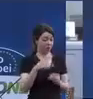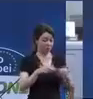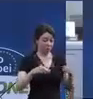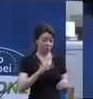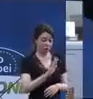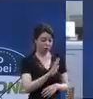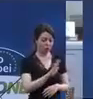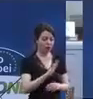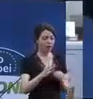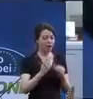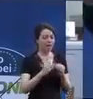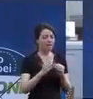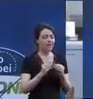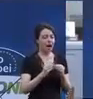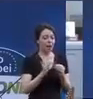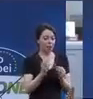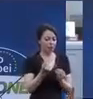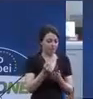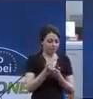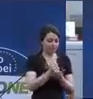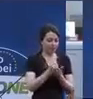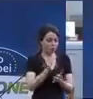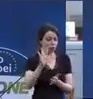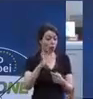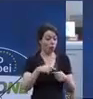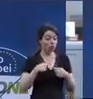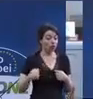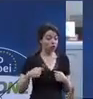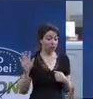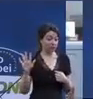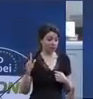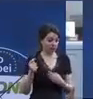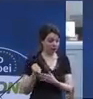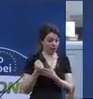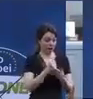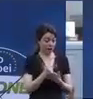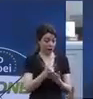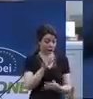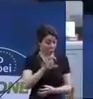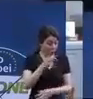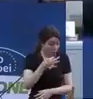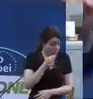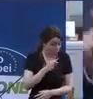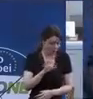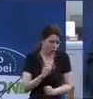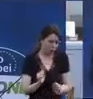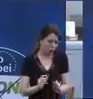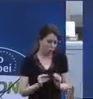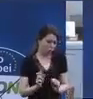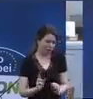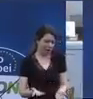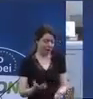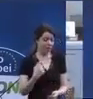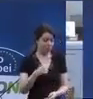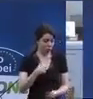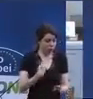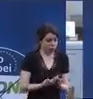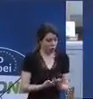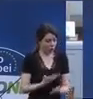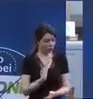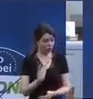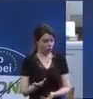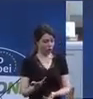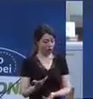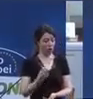sono fatti con sovvenzioni dello Stato cinese lo può fare l'Europa non lo può fare io ho la prova